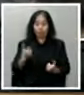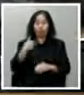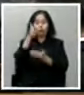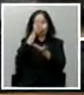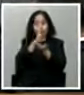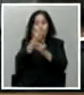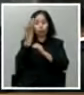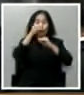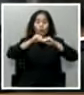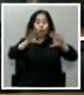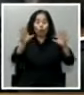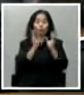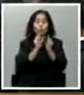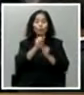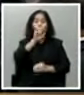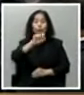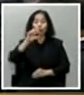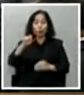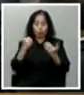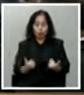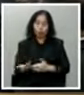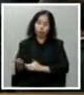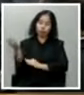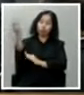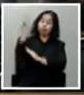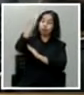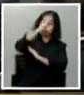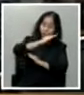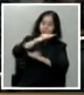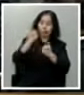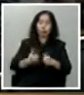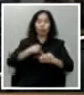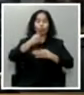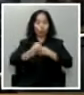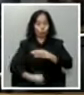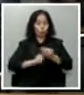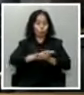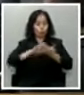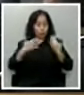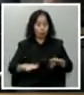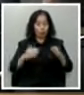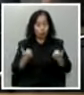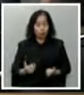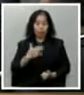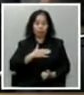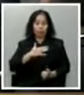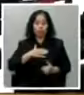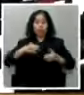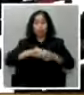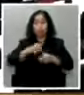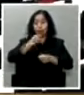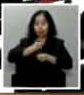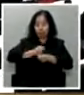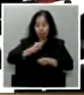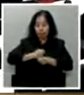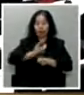การประชุมสภาผู้แทนราษฎรตั้งแต่ช่วงเช้าที่ผ่านมานะครับคงต้องเสร็จสิ้นแต่เพียงเท่านี้แต่ว่าวันนี้ผมเกรียงไกรหอมจันทน์ได้ครับพร้อมด้วยทีม